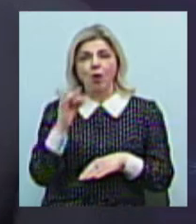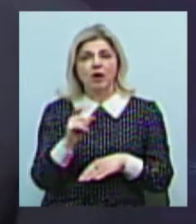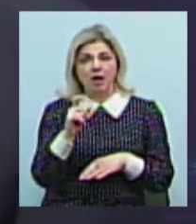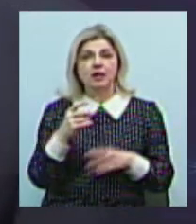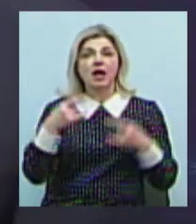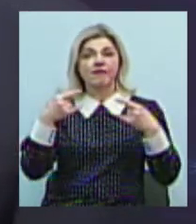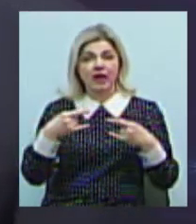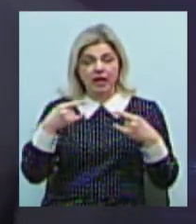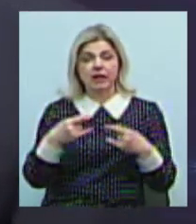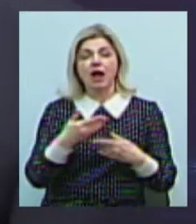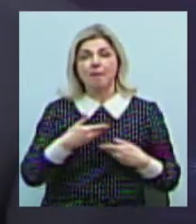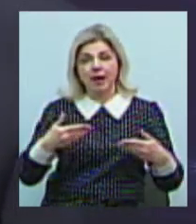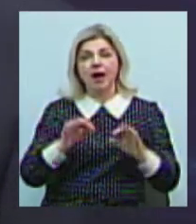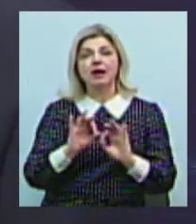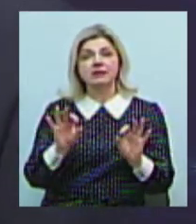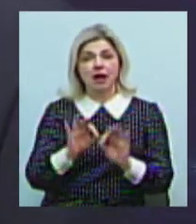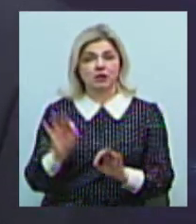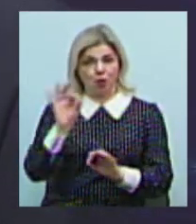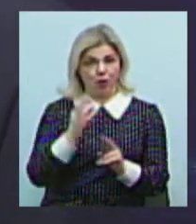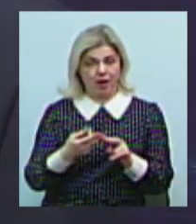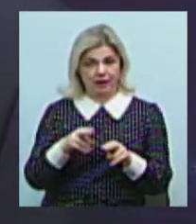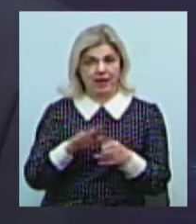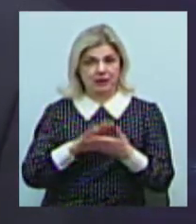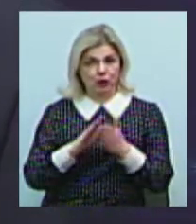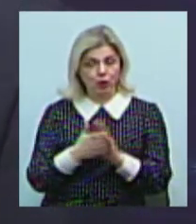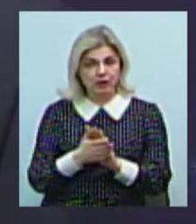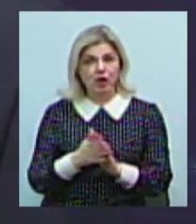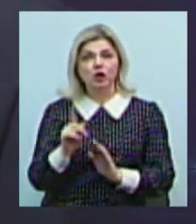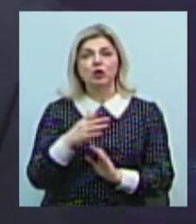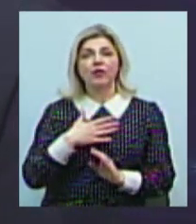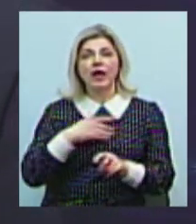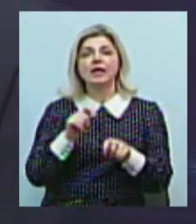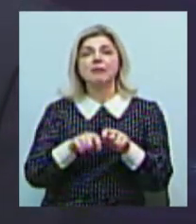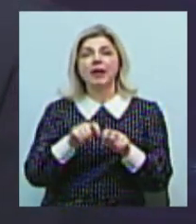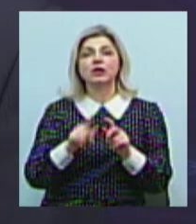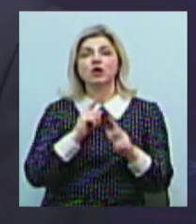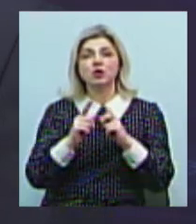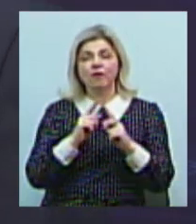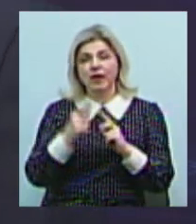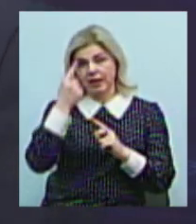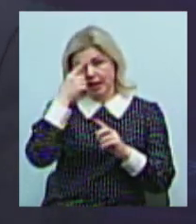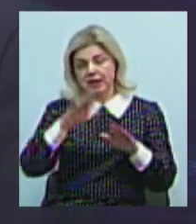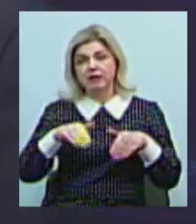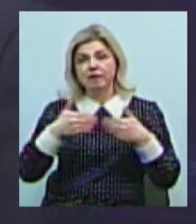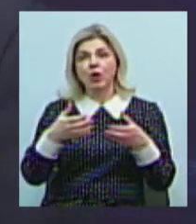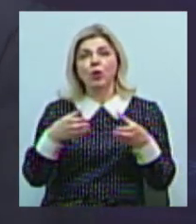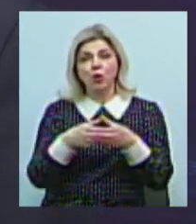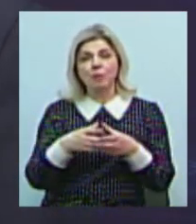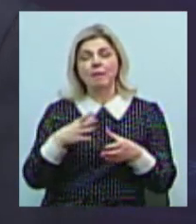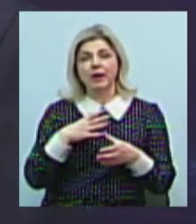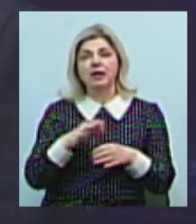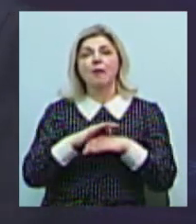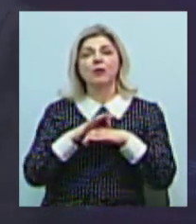мы рассказывали об этой ситуации, о том, что экспертный общественный совет, наша инициативная группа инициировала проведение